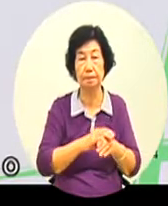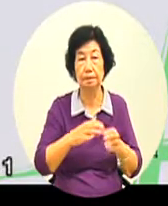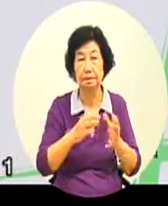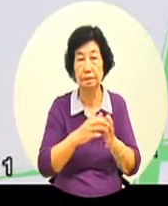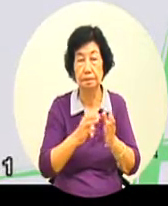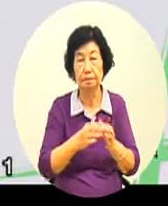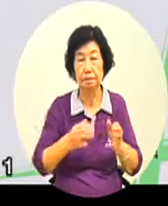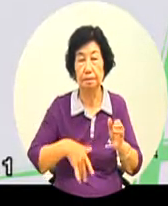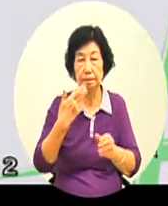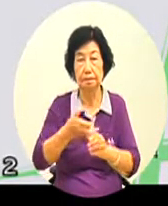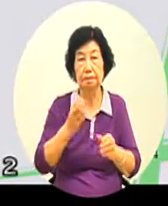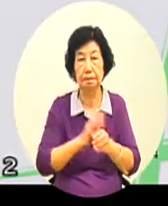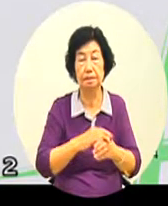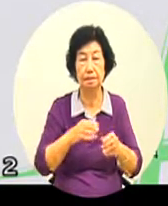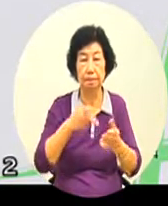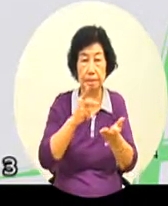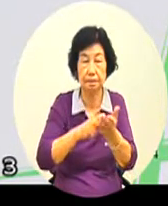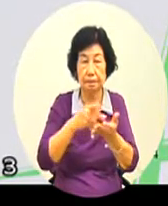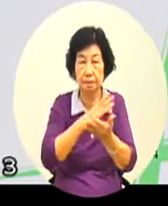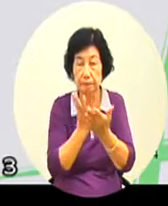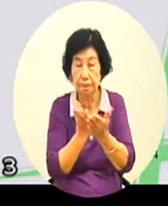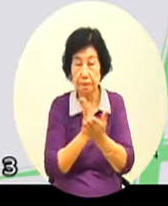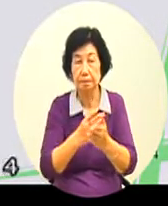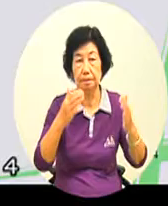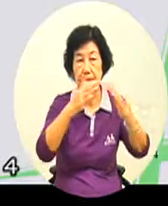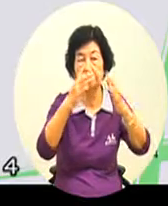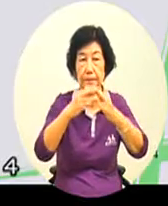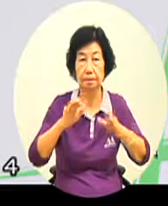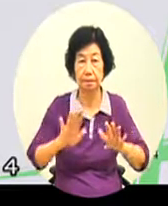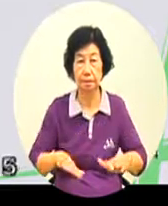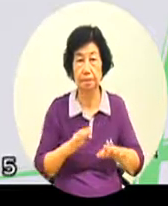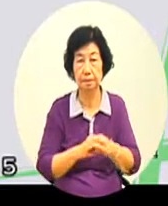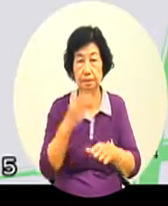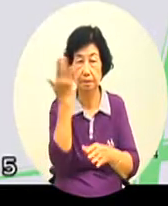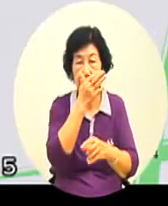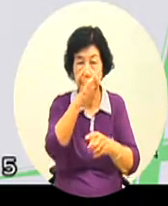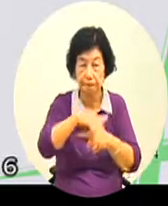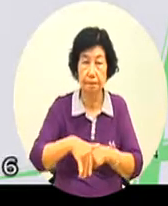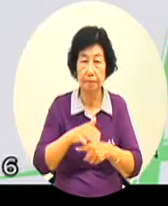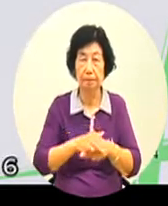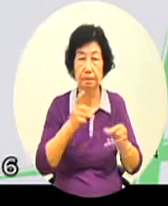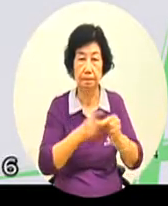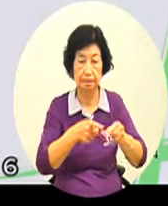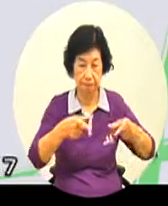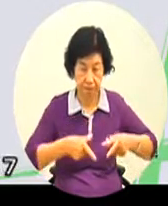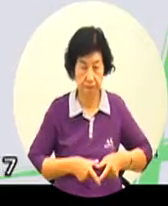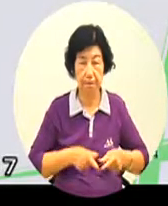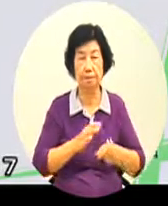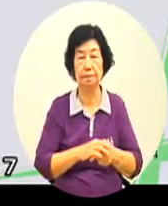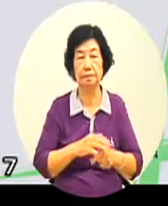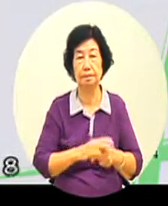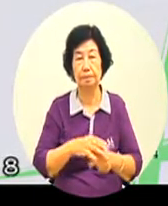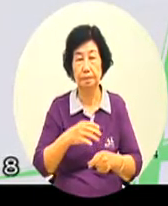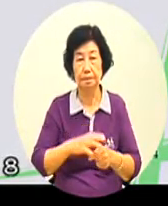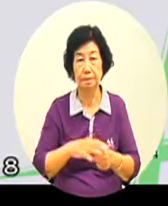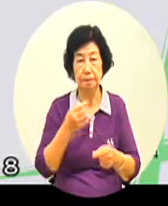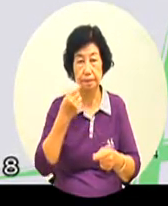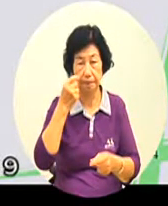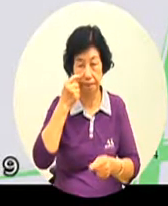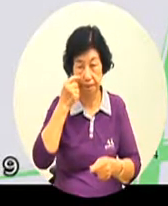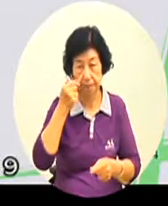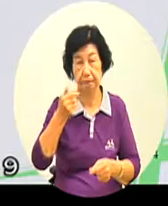个集结，目前已经成为美浓最市中心以及最瞩目的一个焦点哈。那在这里呢，也办